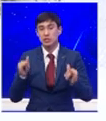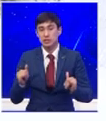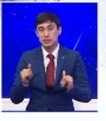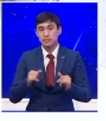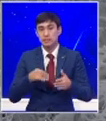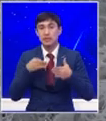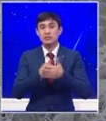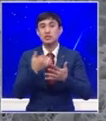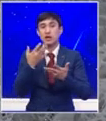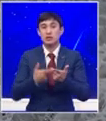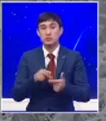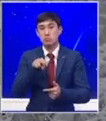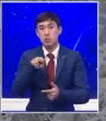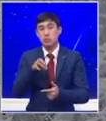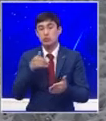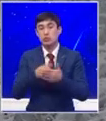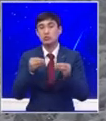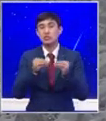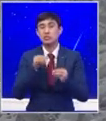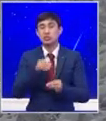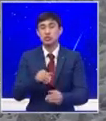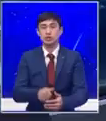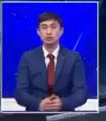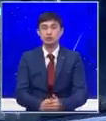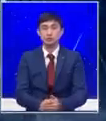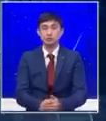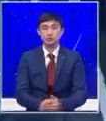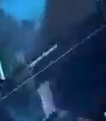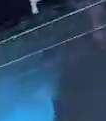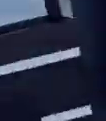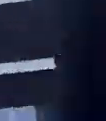и довести количество перепелов до 10 000.